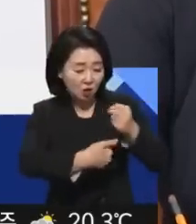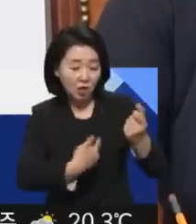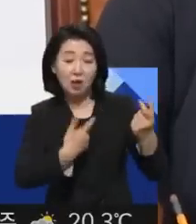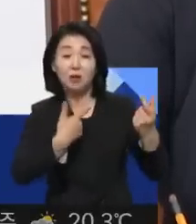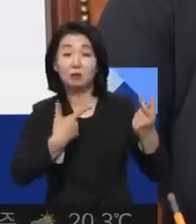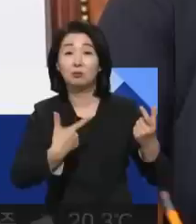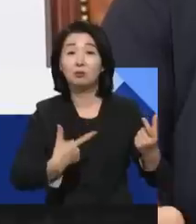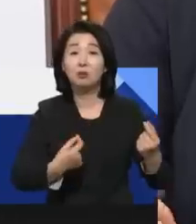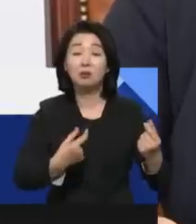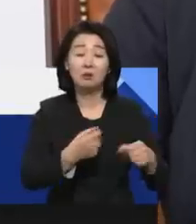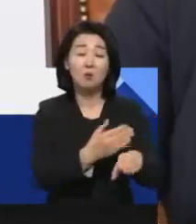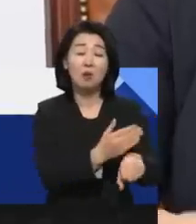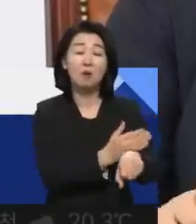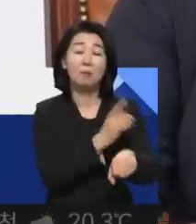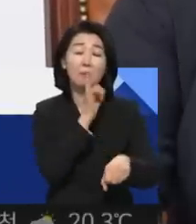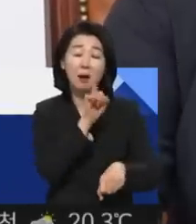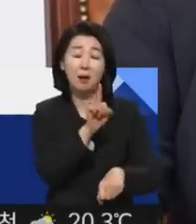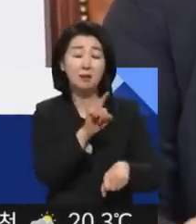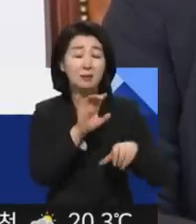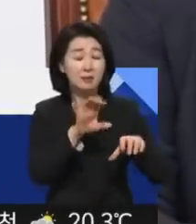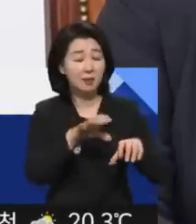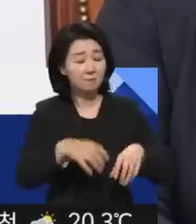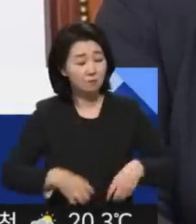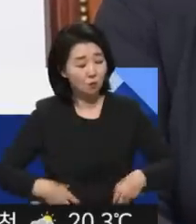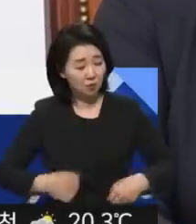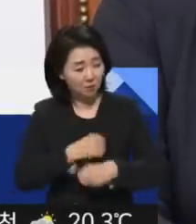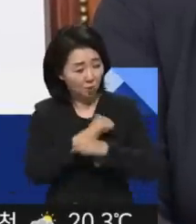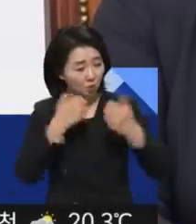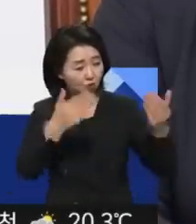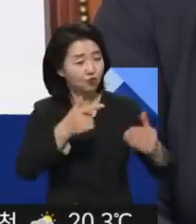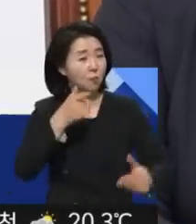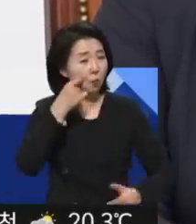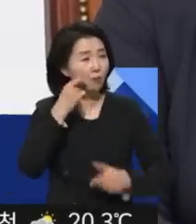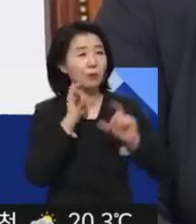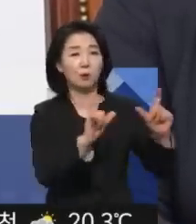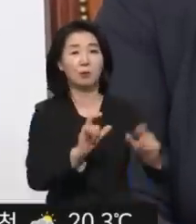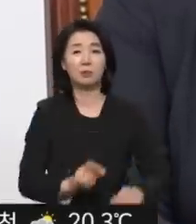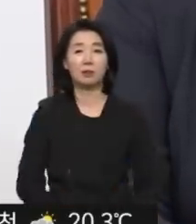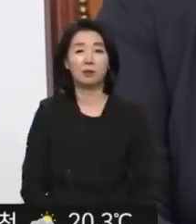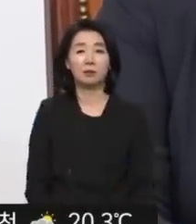것처럼 왜곡하는 발언을 더 이상 용납하지 않겠다고 강력하게 경고합니다.